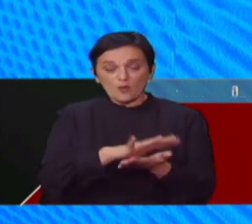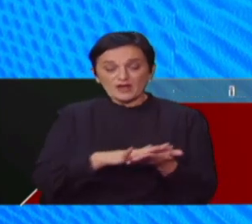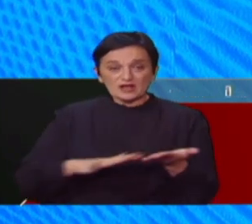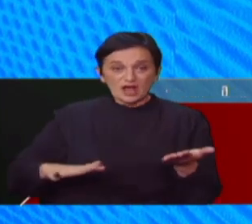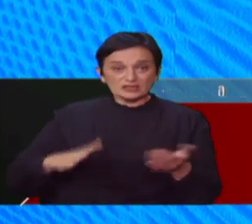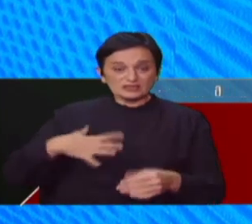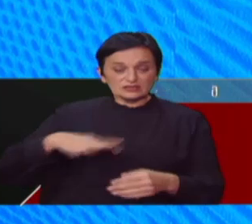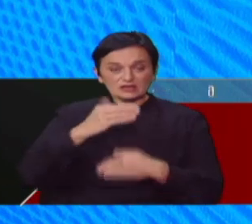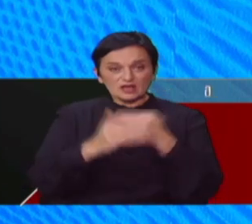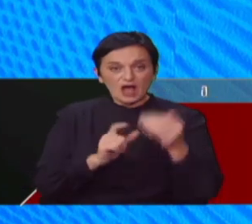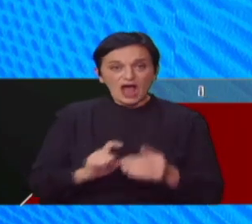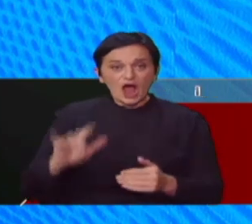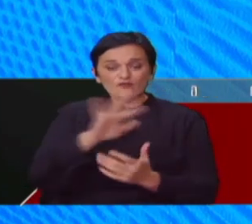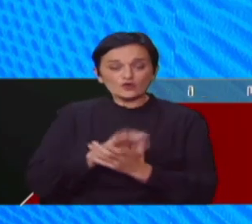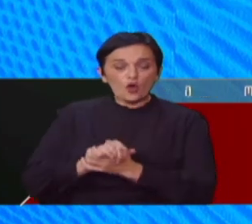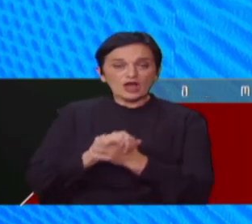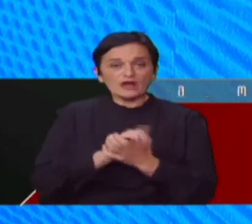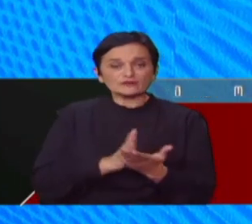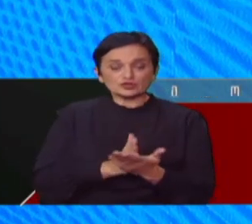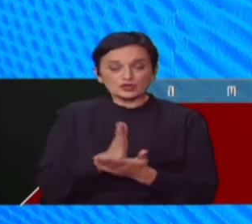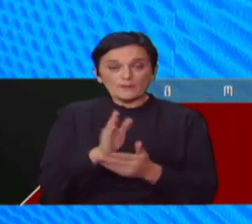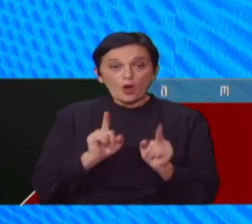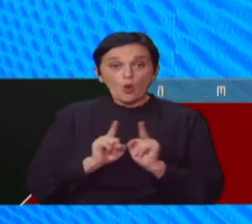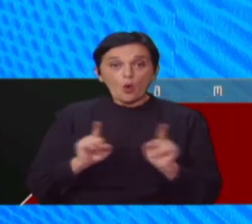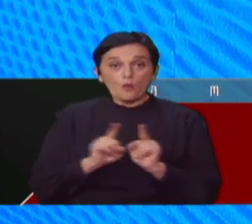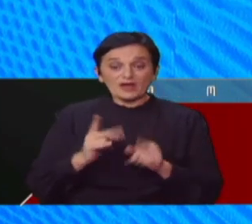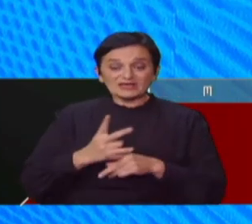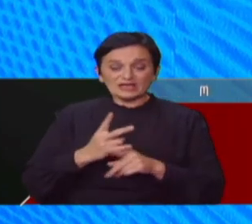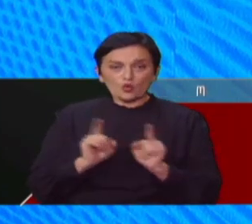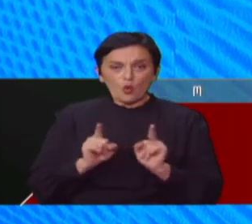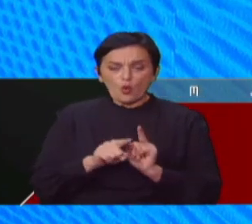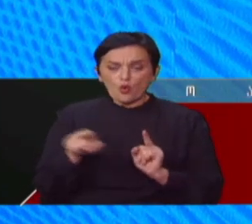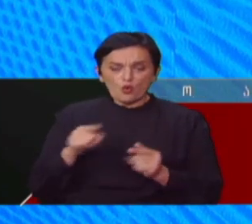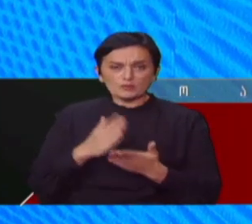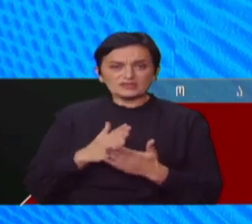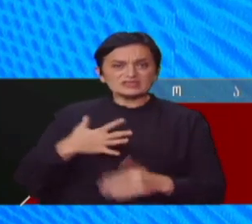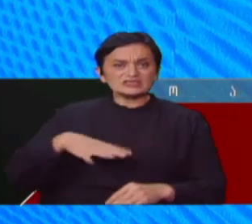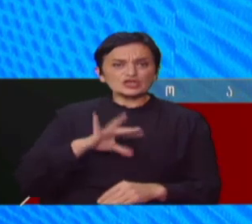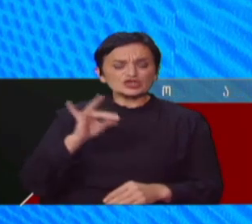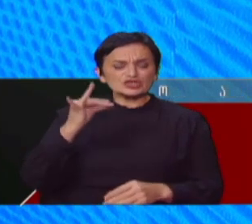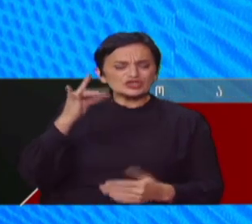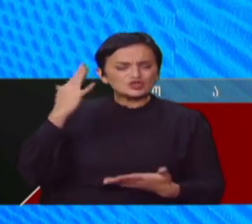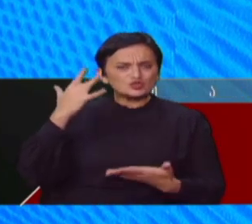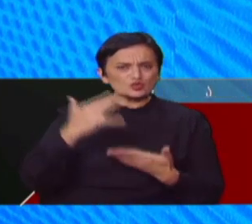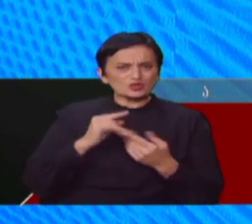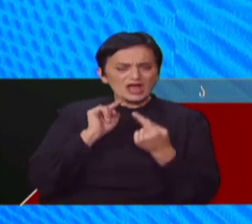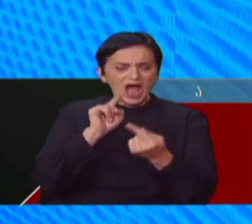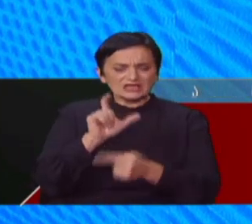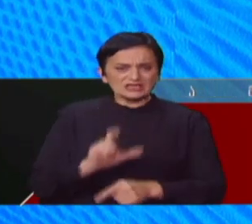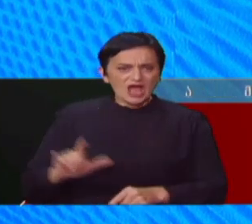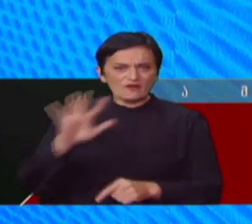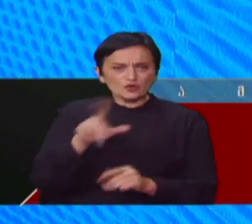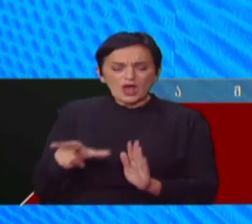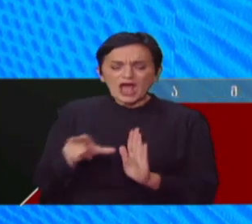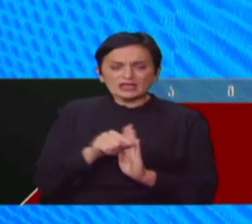ქვეყნის წინსვლა ევროკავშირის მიმართულებით. ოპოზიცია, რადიკალური ოპოზიცია არის საქართველოს ისტორიაში ყველაზე ანტიევროპული და ამასთან